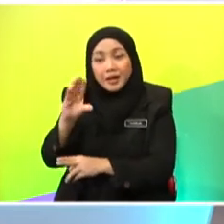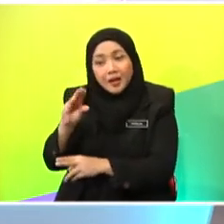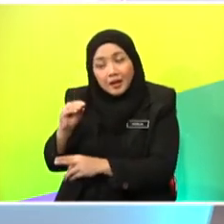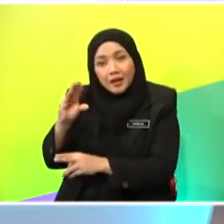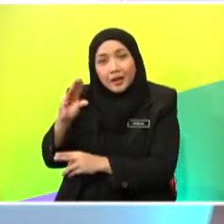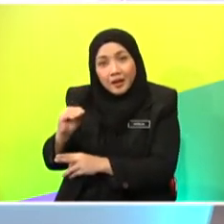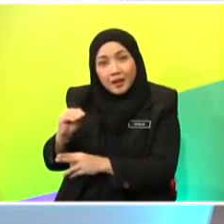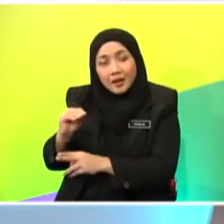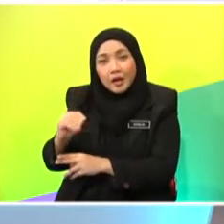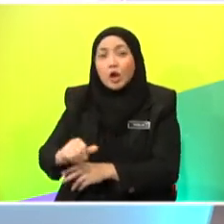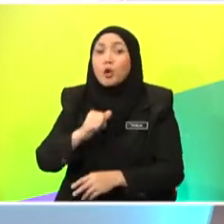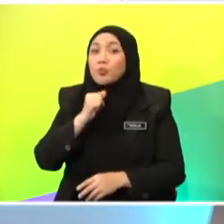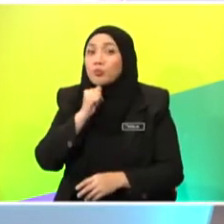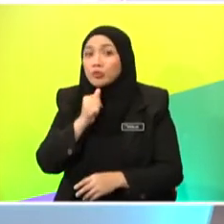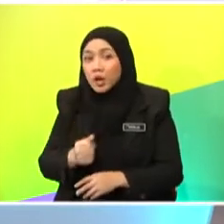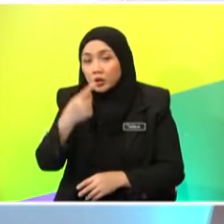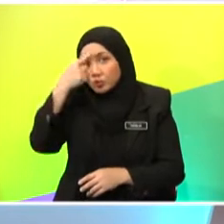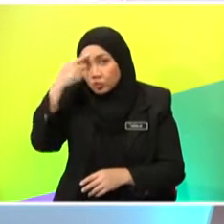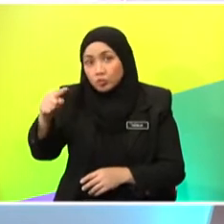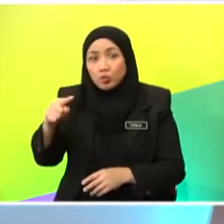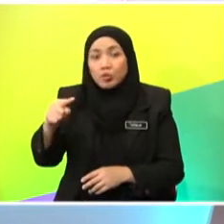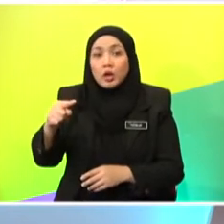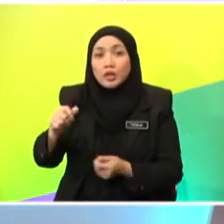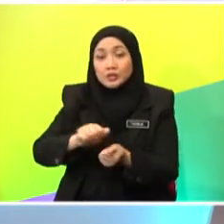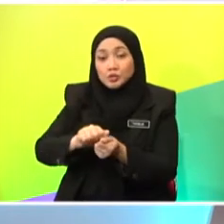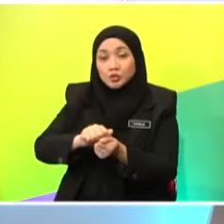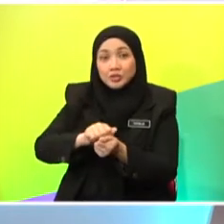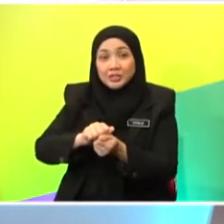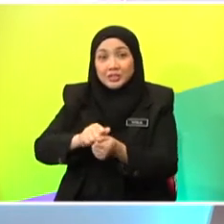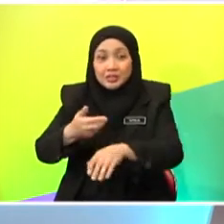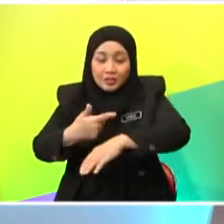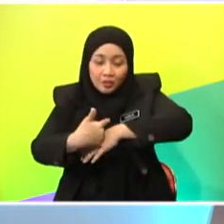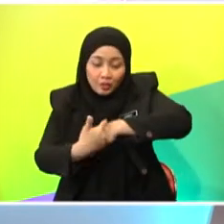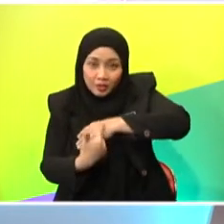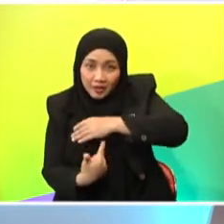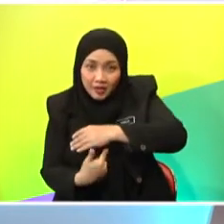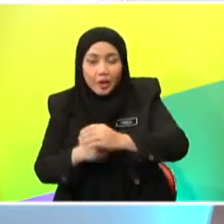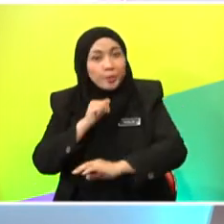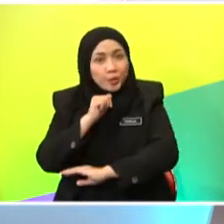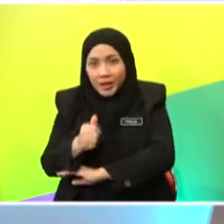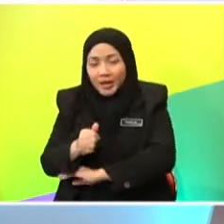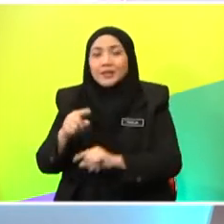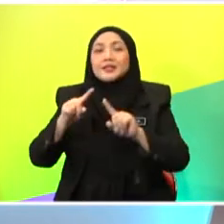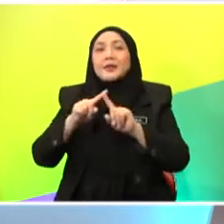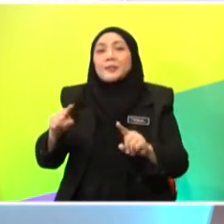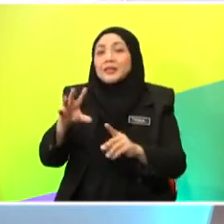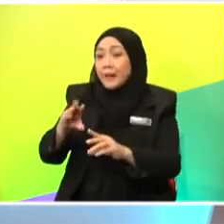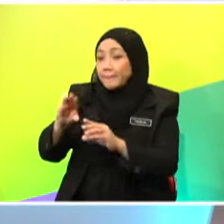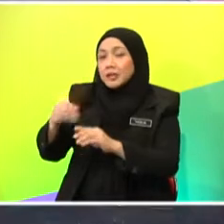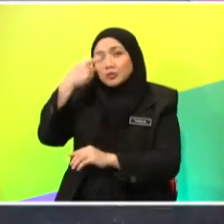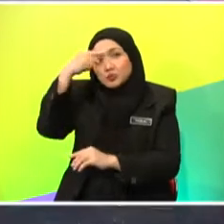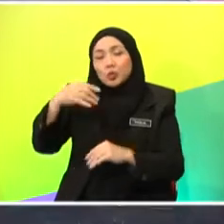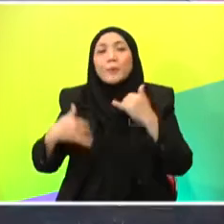zakat tadi bukan kapas yang kita gunakan untuk apa cuci lu ke Timika pas untuk kita bermain